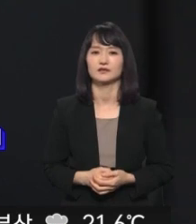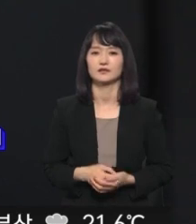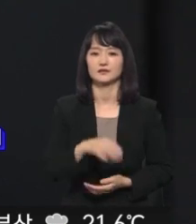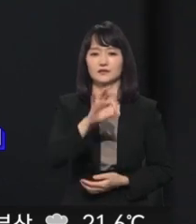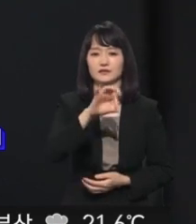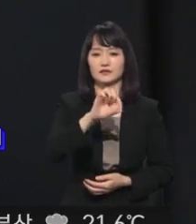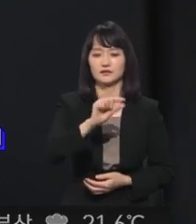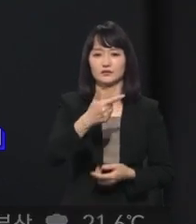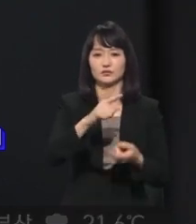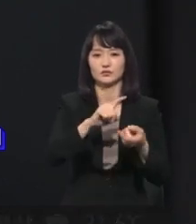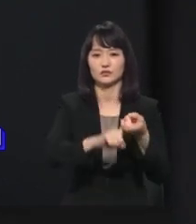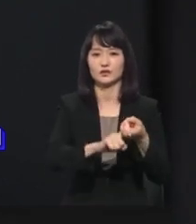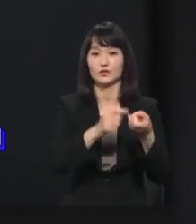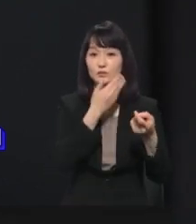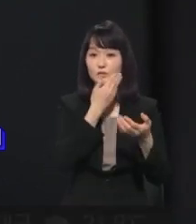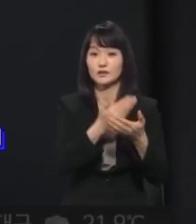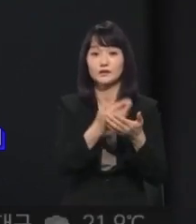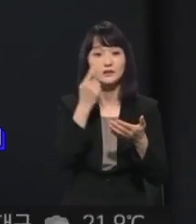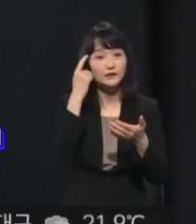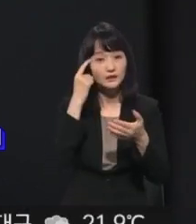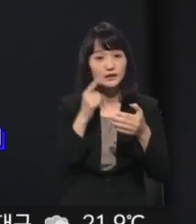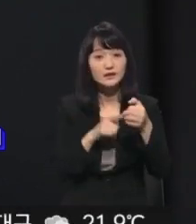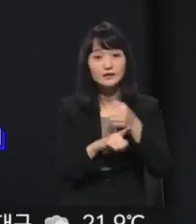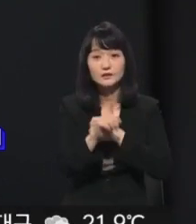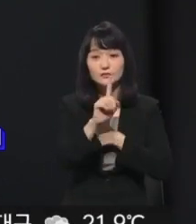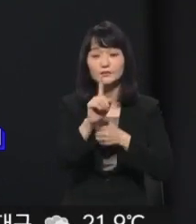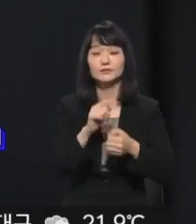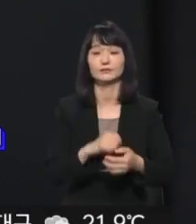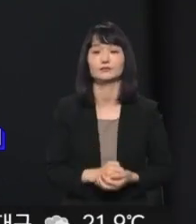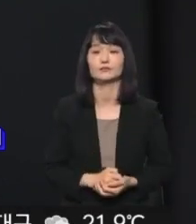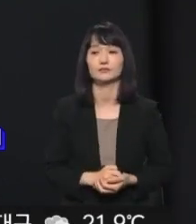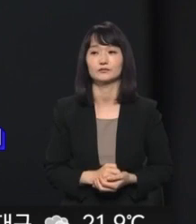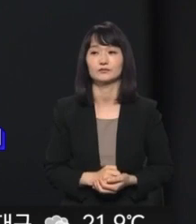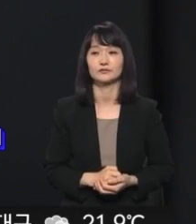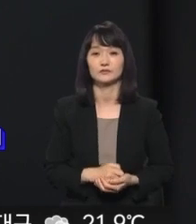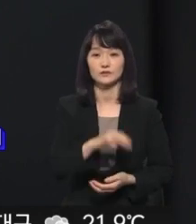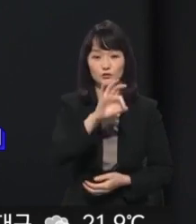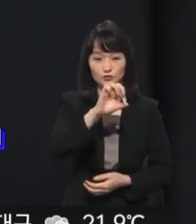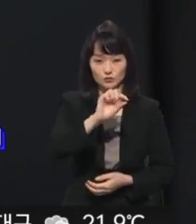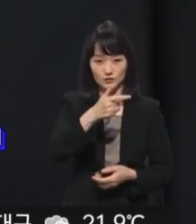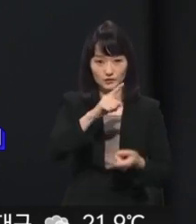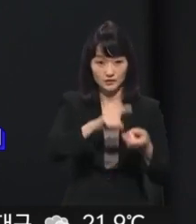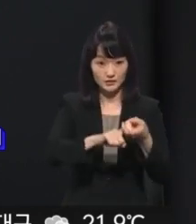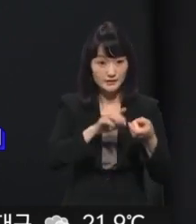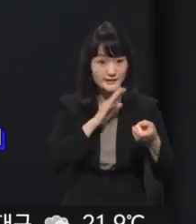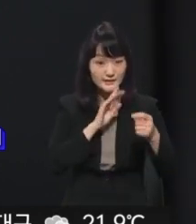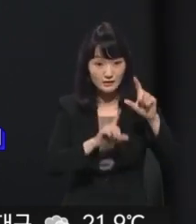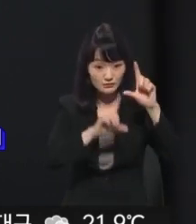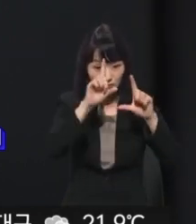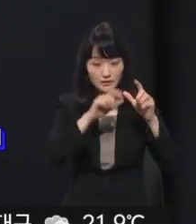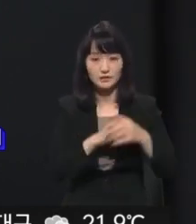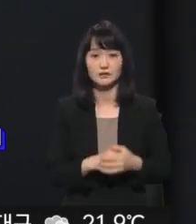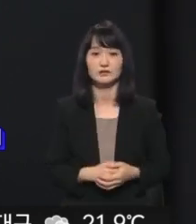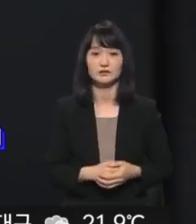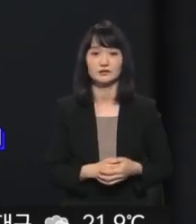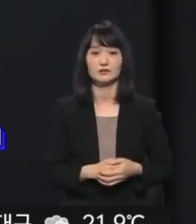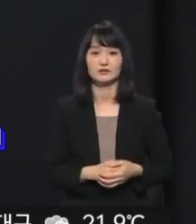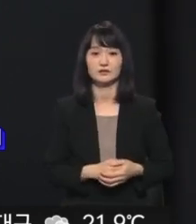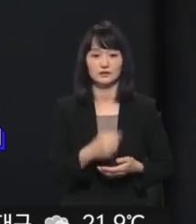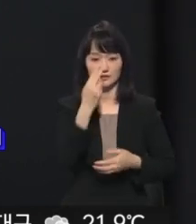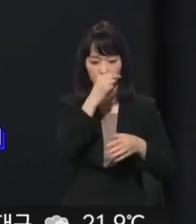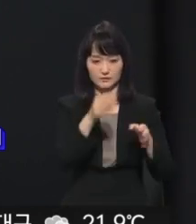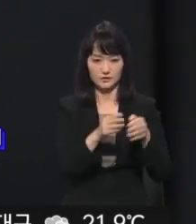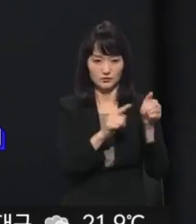들로 중요하게 생각하시는 야 윤회 관이란 사람들의 실체는 윤석열 검토 항시 검찰총장의